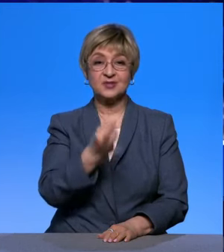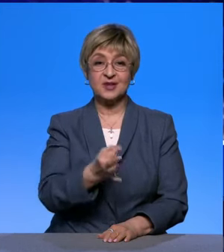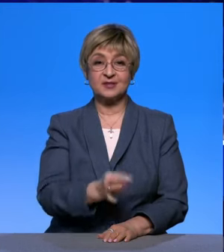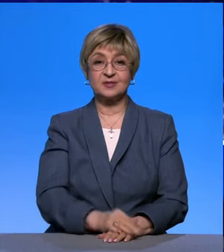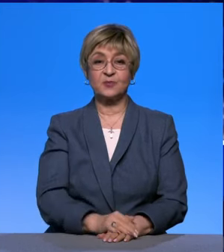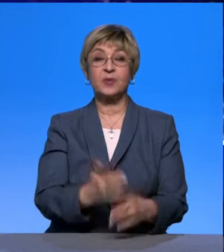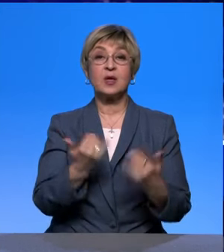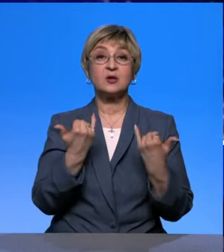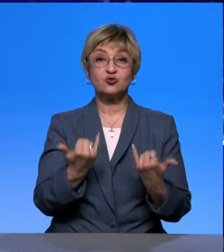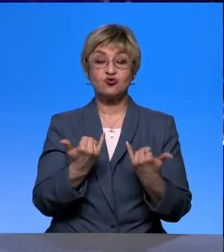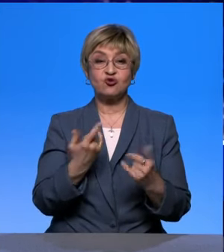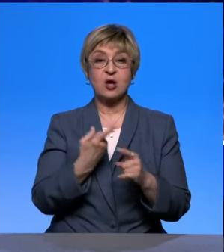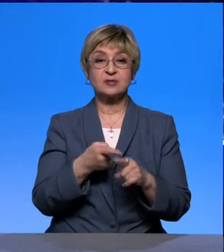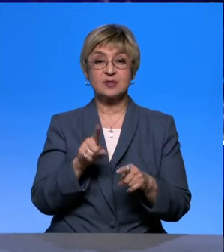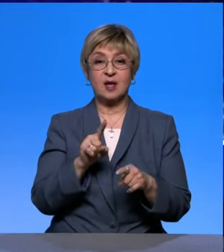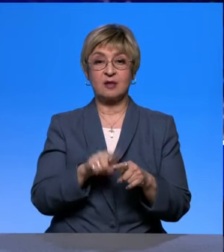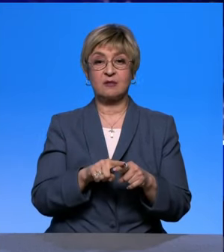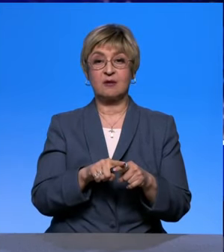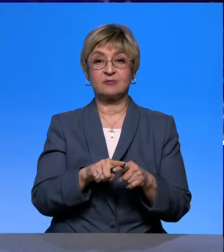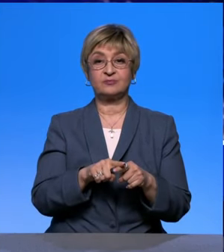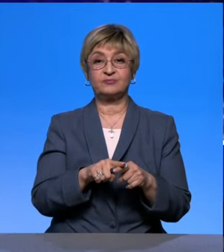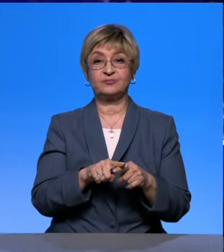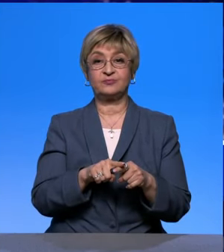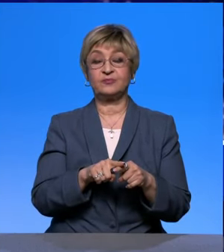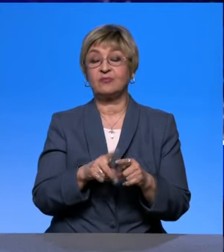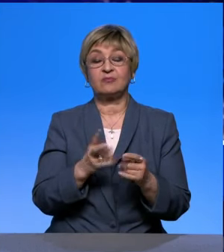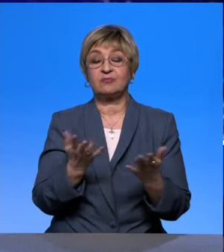сейчас это просто настолько,